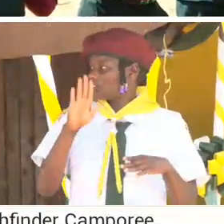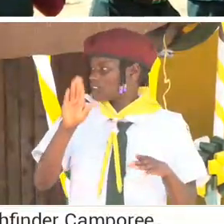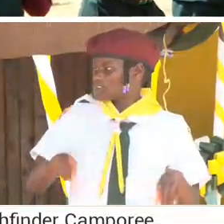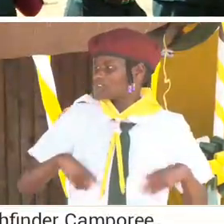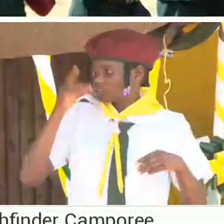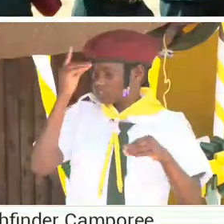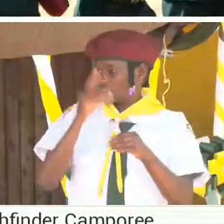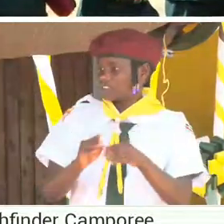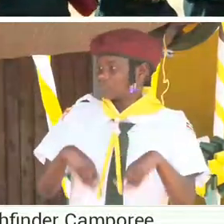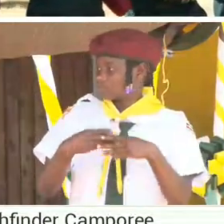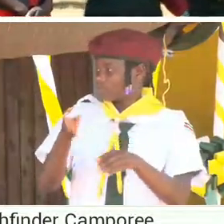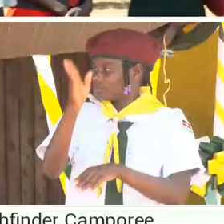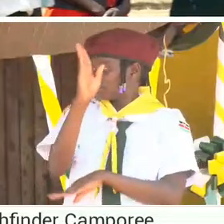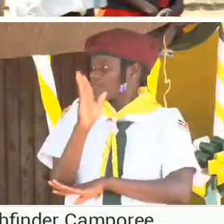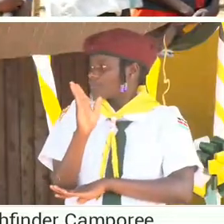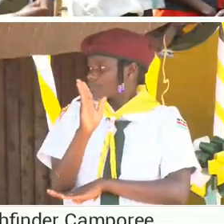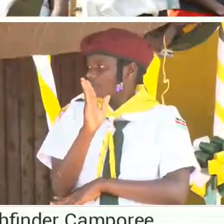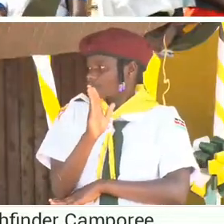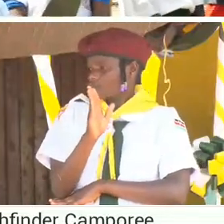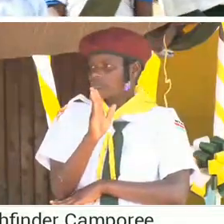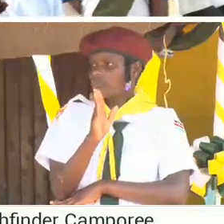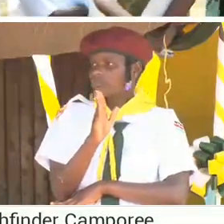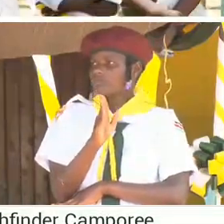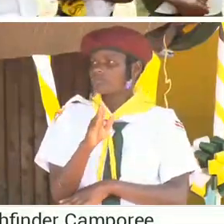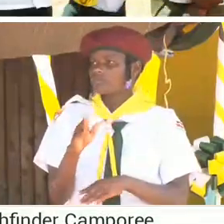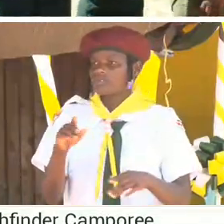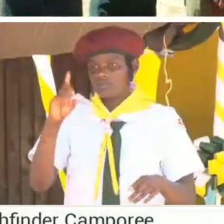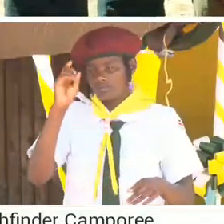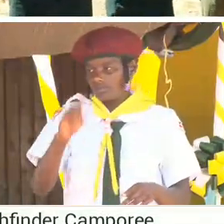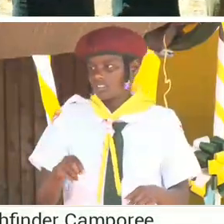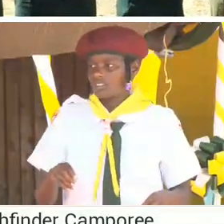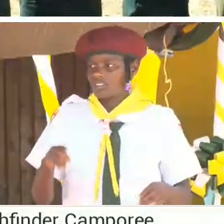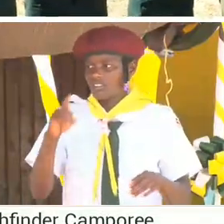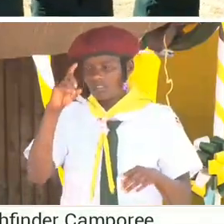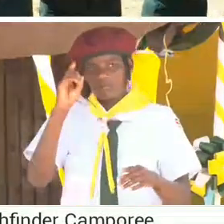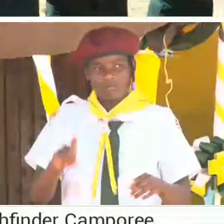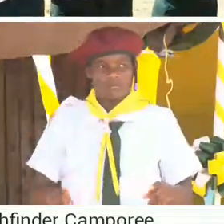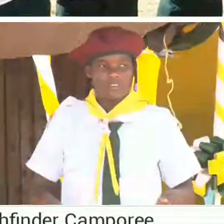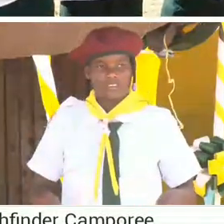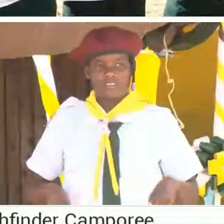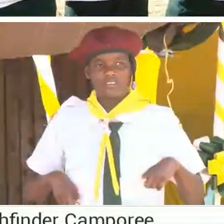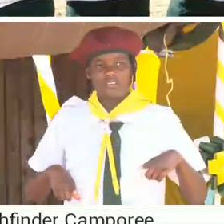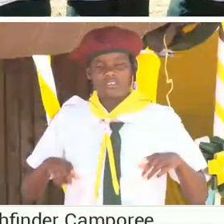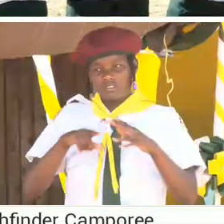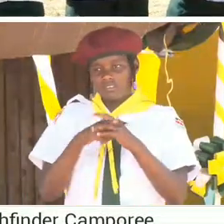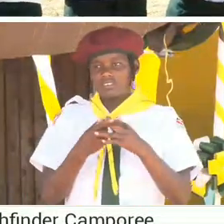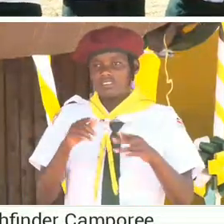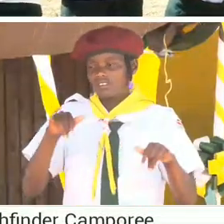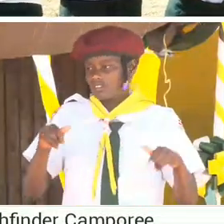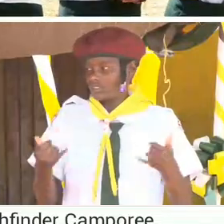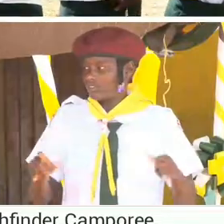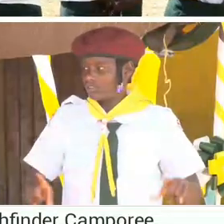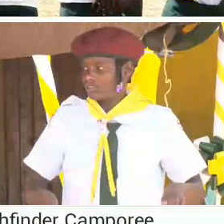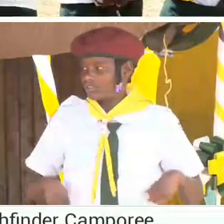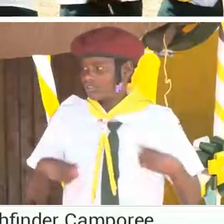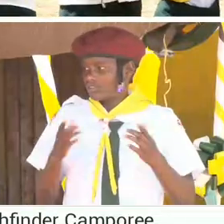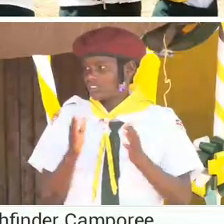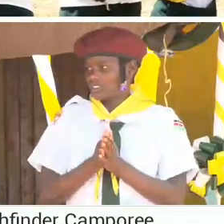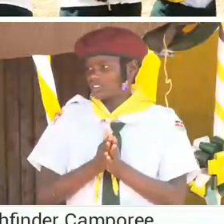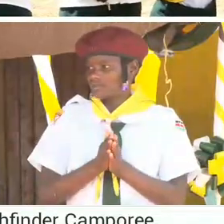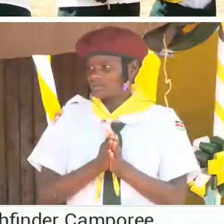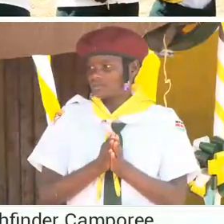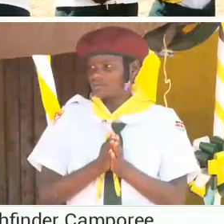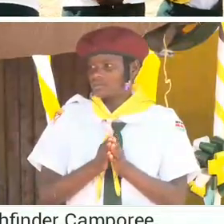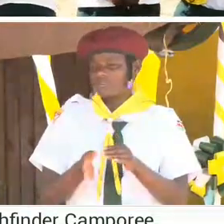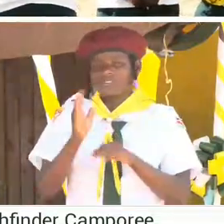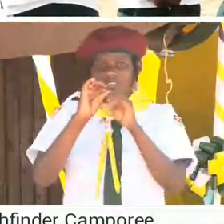utu wa zamani upite. Ni lazima uamue kuwa mpya. Ni nini kinachokuzuia? Bwana akubariki dada yangu. Bwana akubariki.